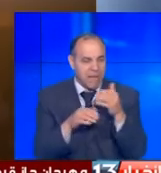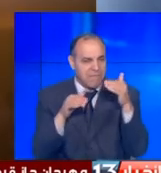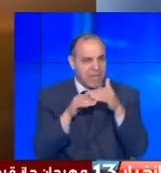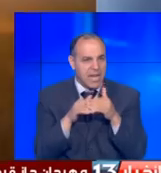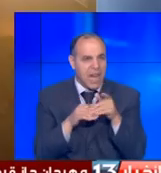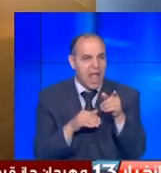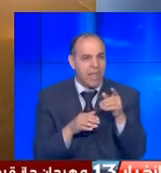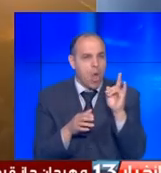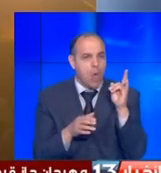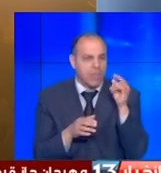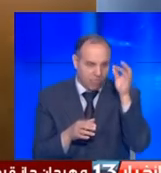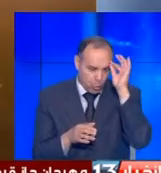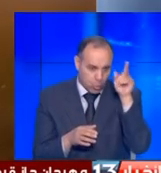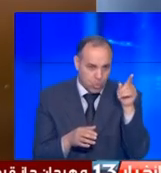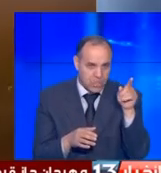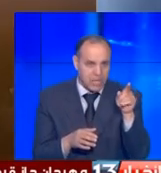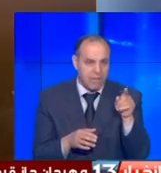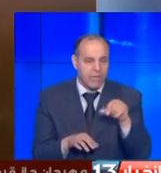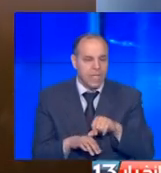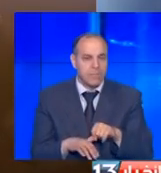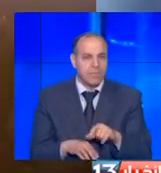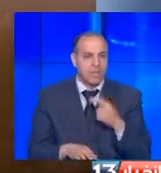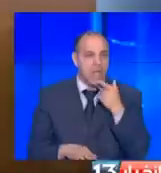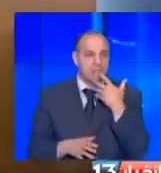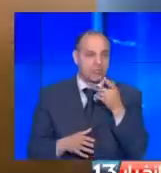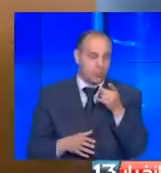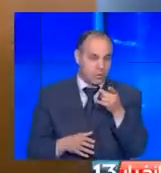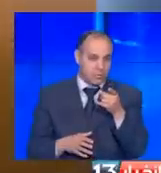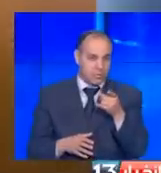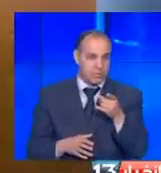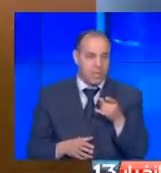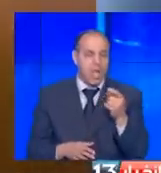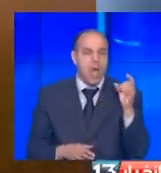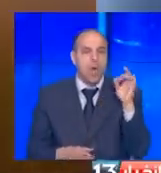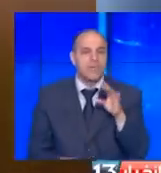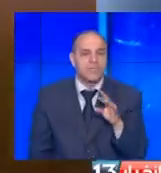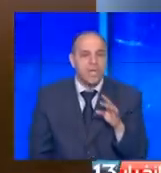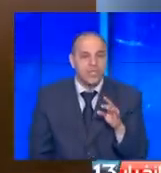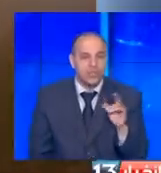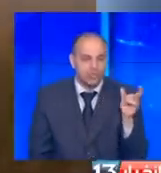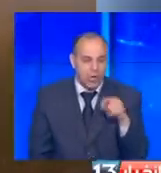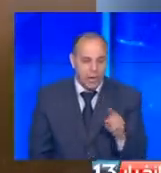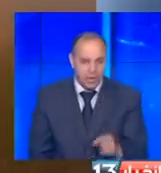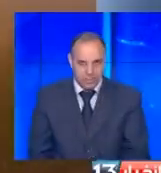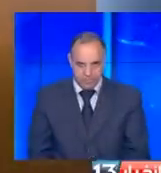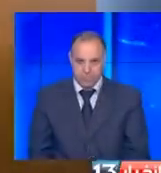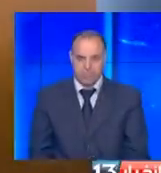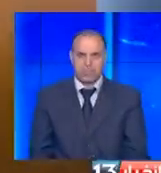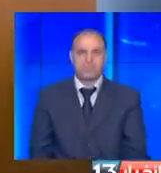سهراتها أحد النزل بالضاحية الشمالية لتونس العاصمة إلى غاية 15 من هذا الشهر.